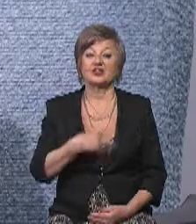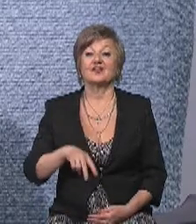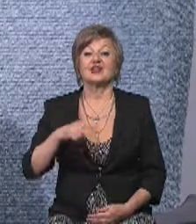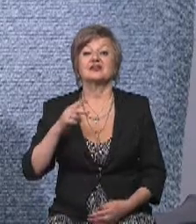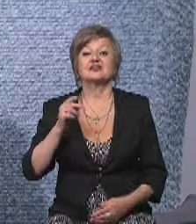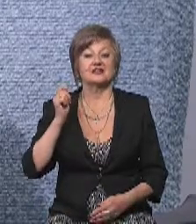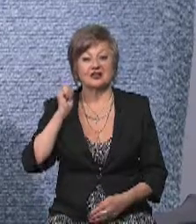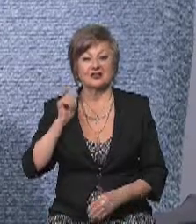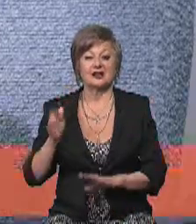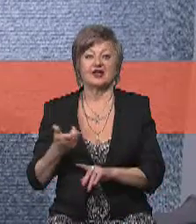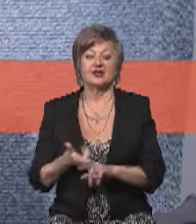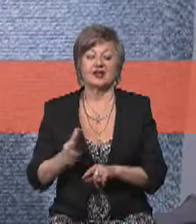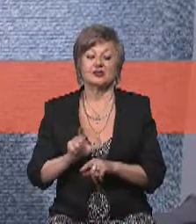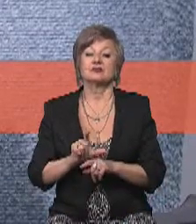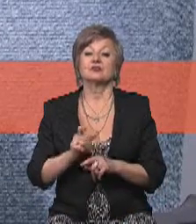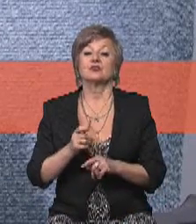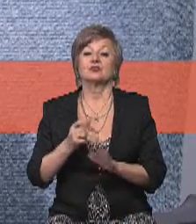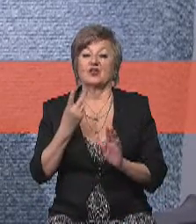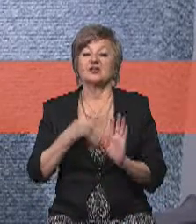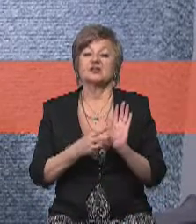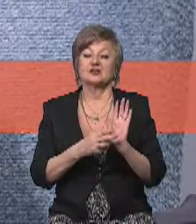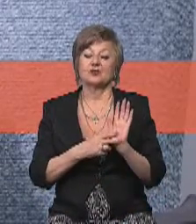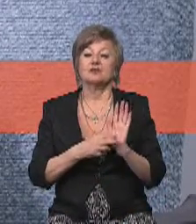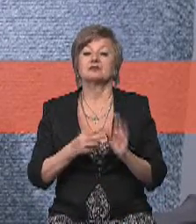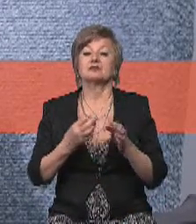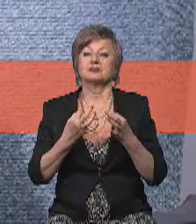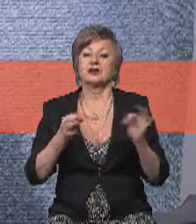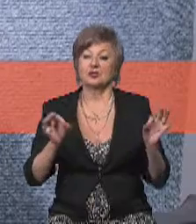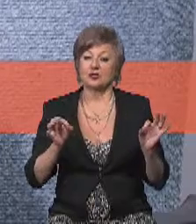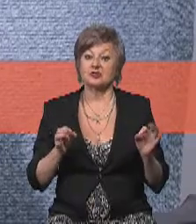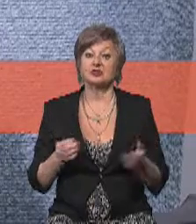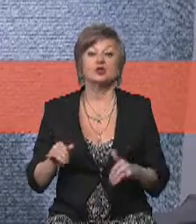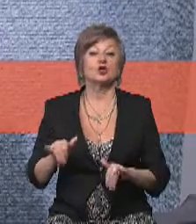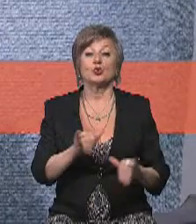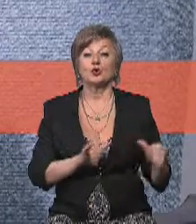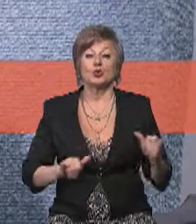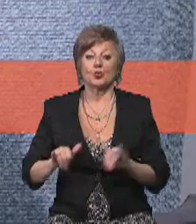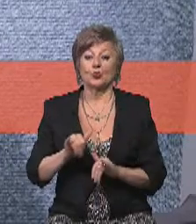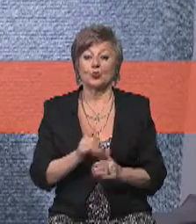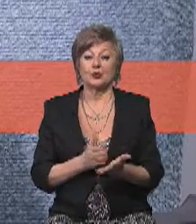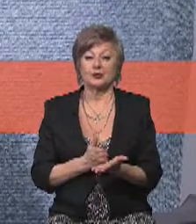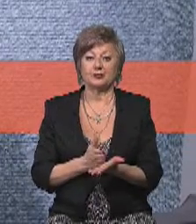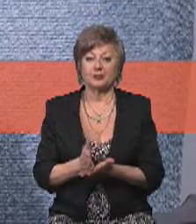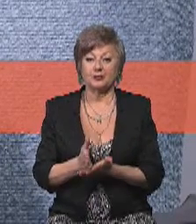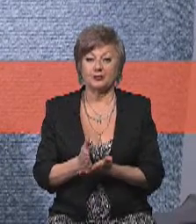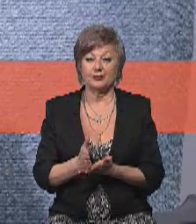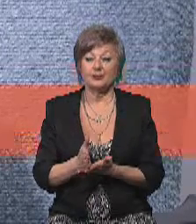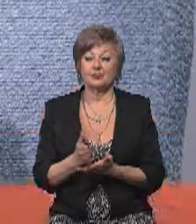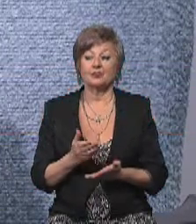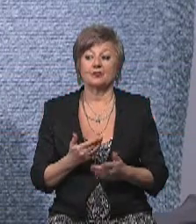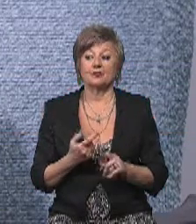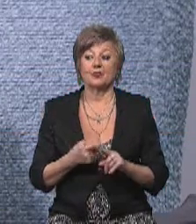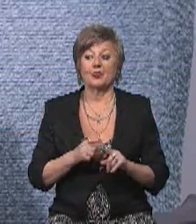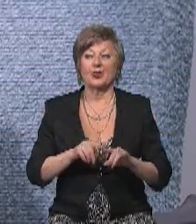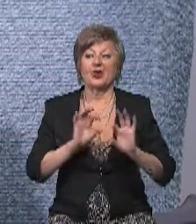28 років незалежності. Де ми зараз і куди прямуємо? За два дні про